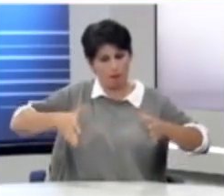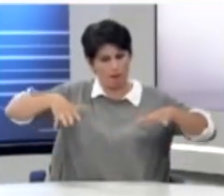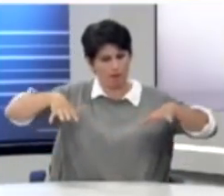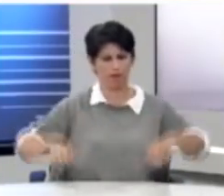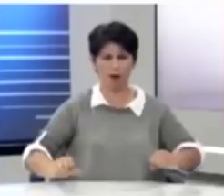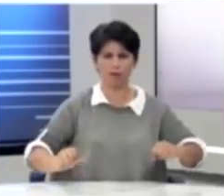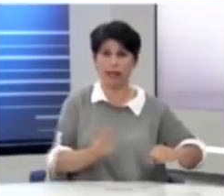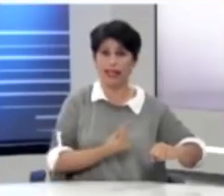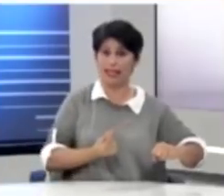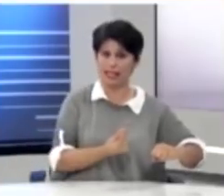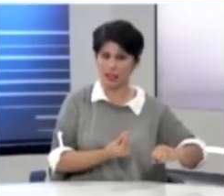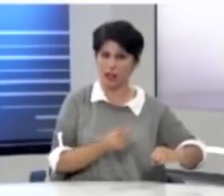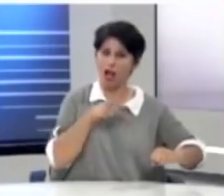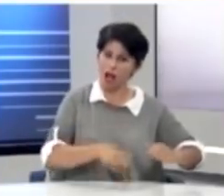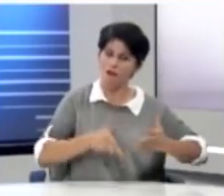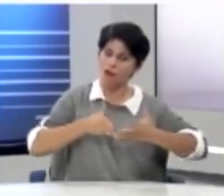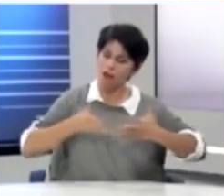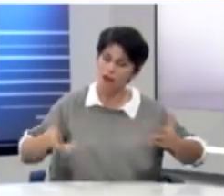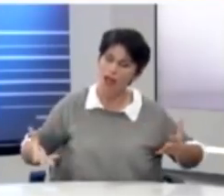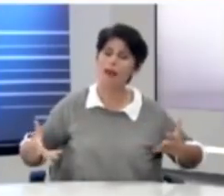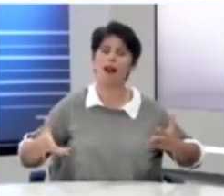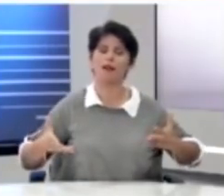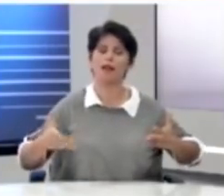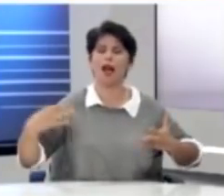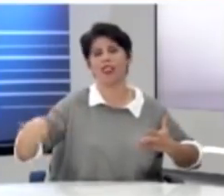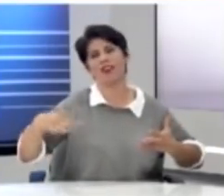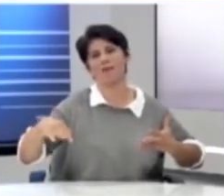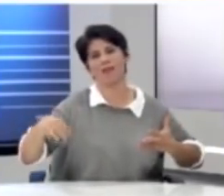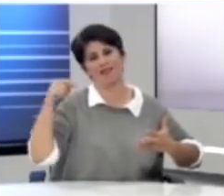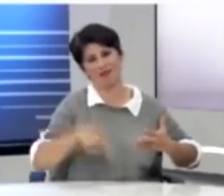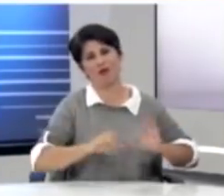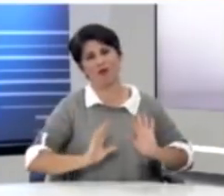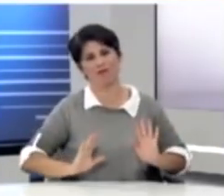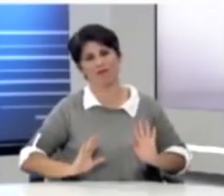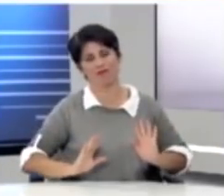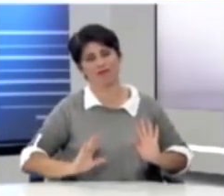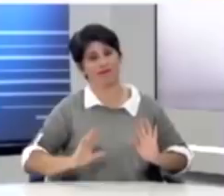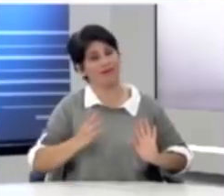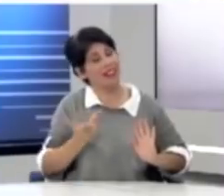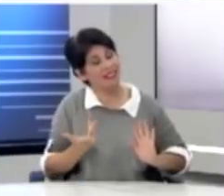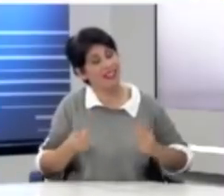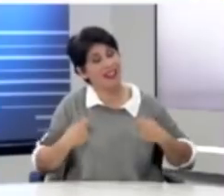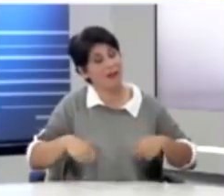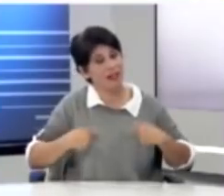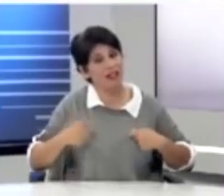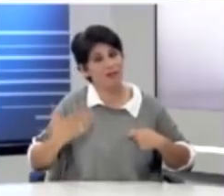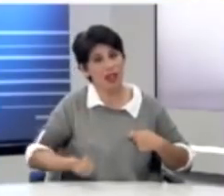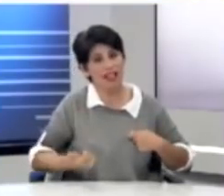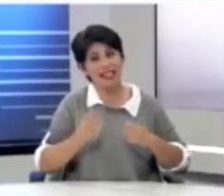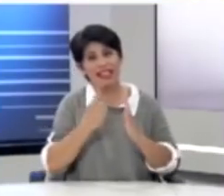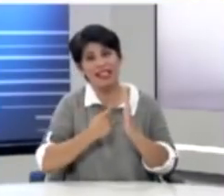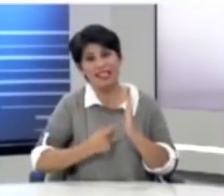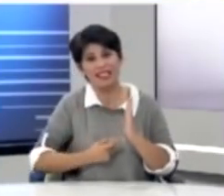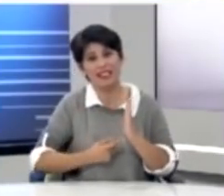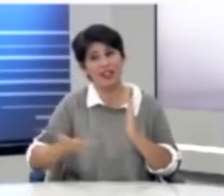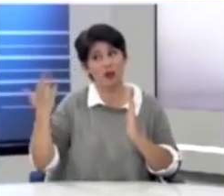του, είναι και η τεράστια ταυτόχρονα αδυναμία του. Γιατί ο καπιταλισμός έχει ως κριτήριο